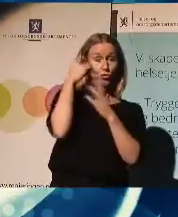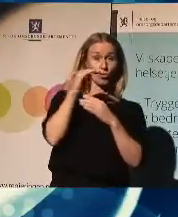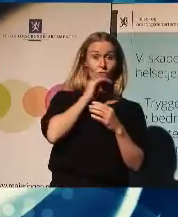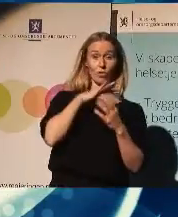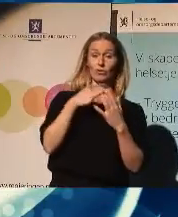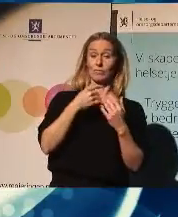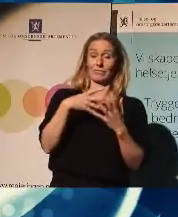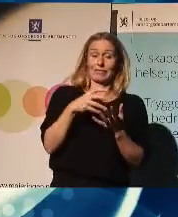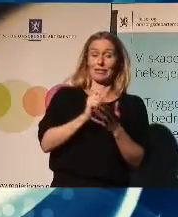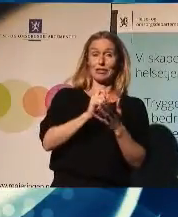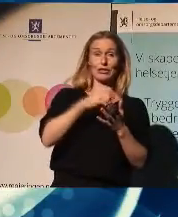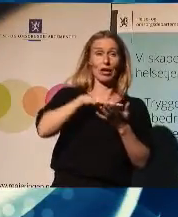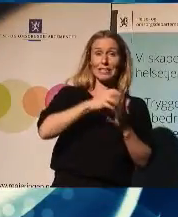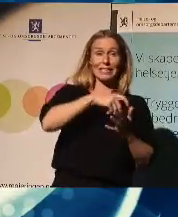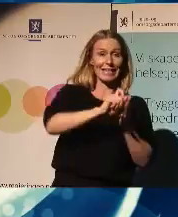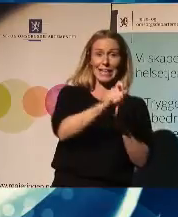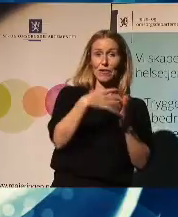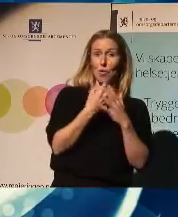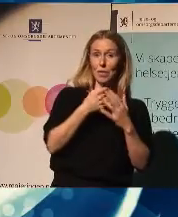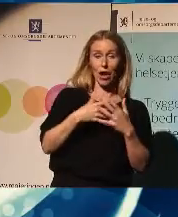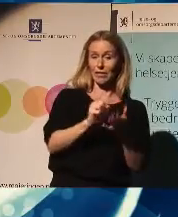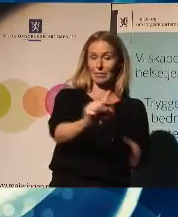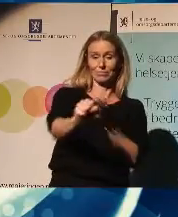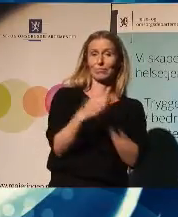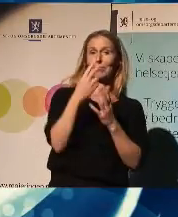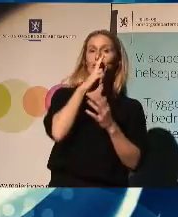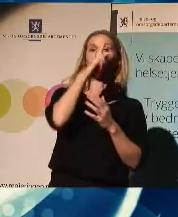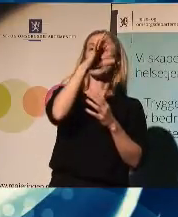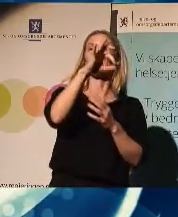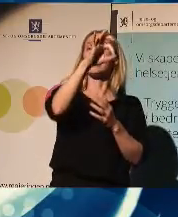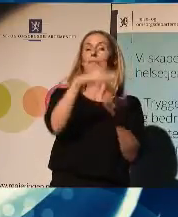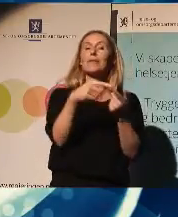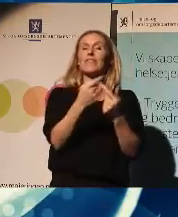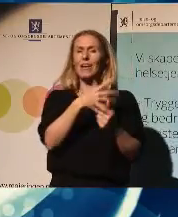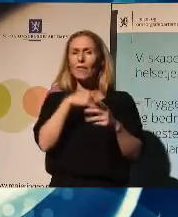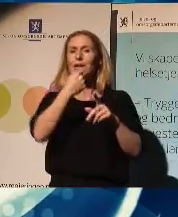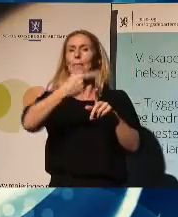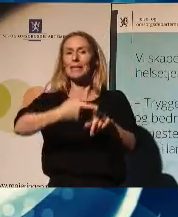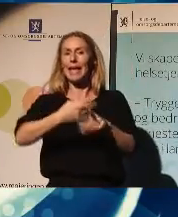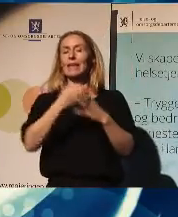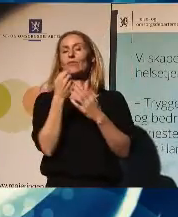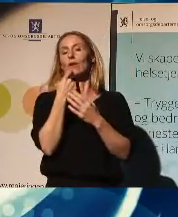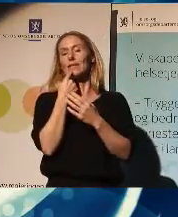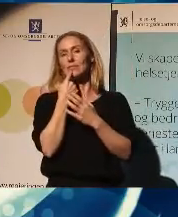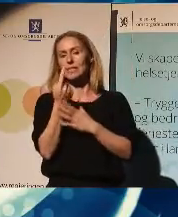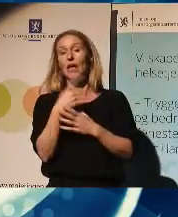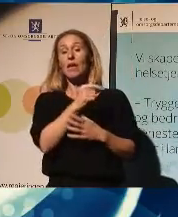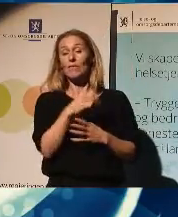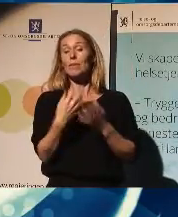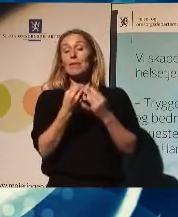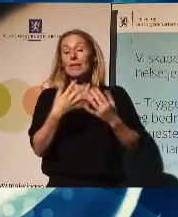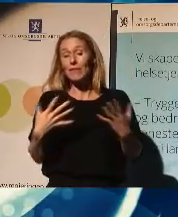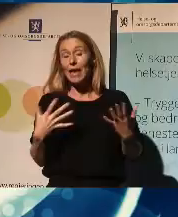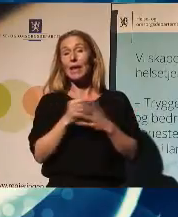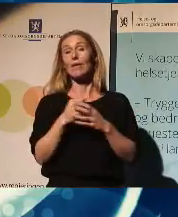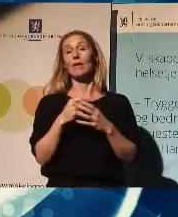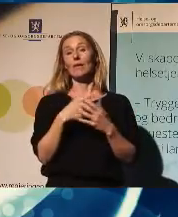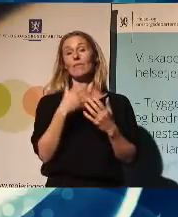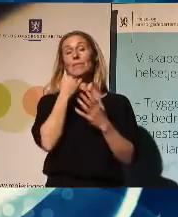nyheter. Men det jo også sånn at det går an å repetere noe av det som har vært sagt. Vi blir flere. Ikke sant? Vi blir flere. Vi blir